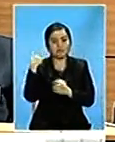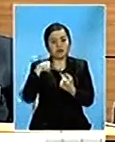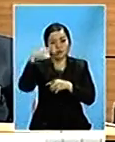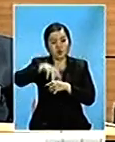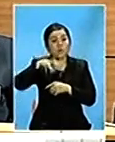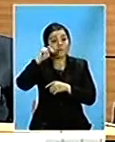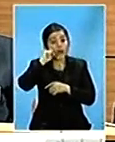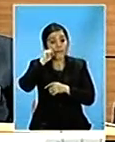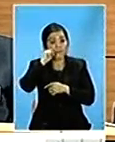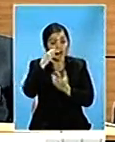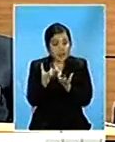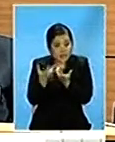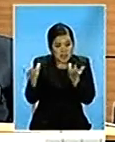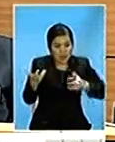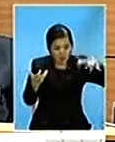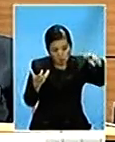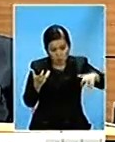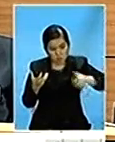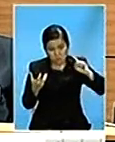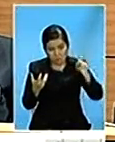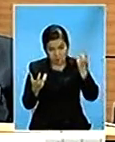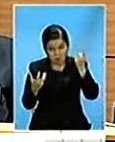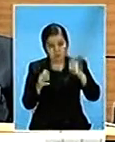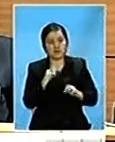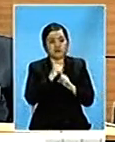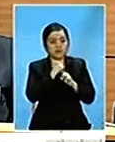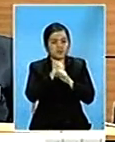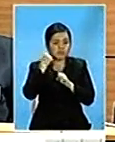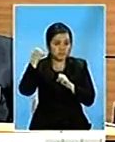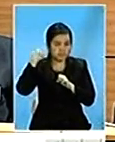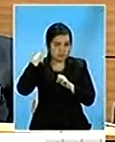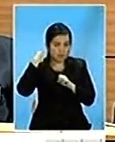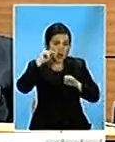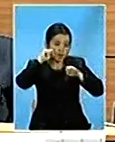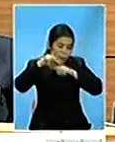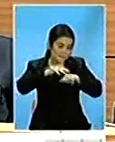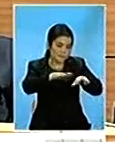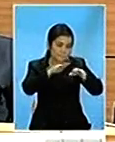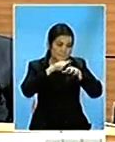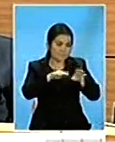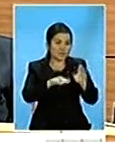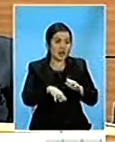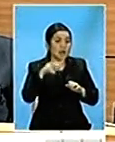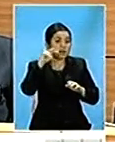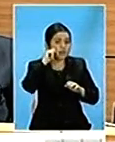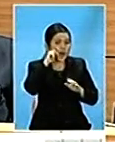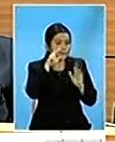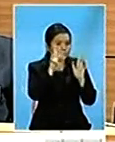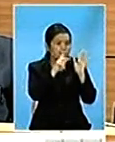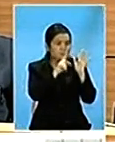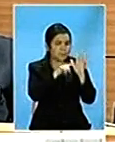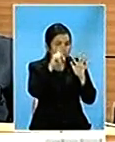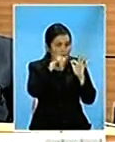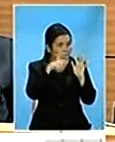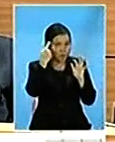ะขุดแยกอีกเส้นทางหนึ่งเรียกว่าทางช้างเผือกไปลงที่ลำน้ำก่ำซึ่งโครงการนี้ผมไม่ทราบว่าทางกร